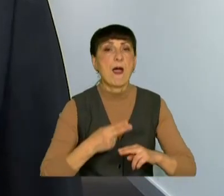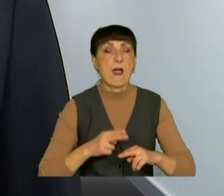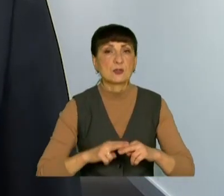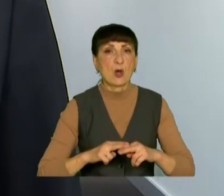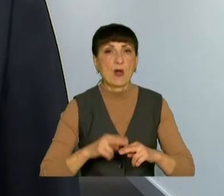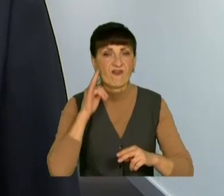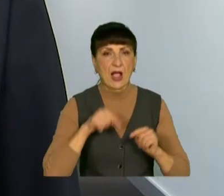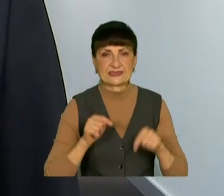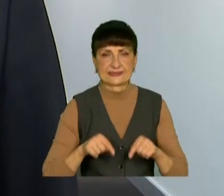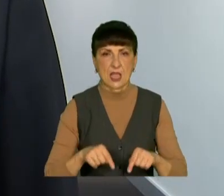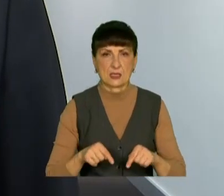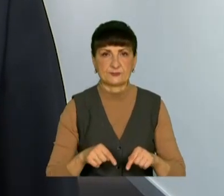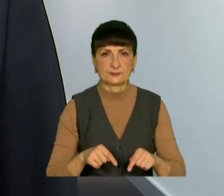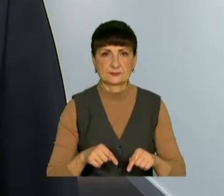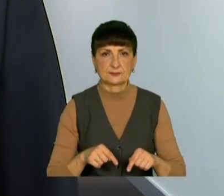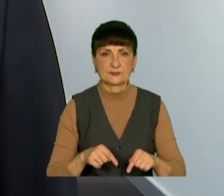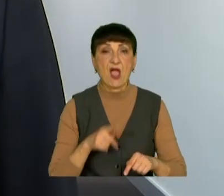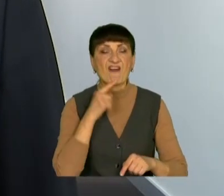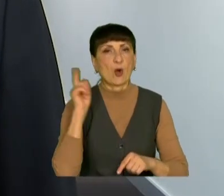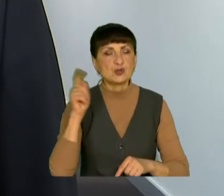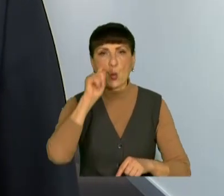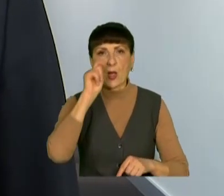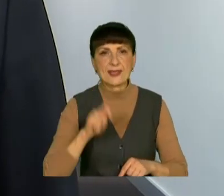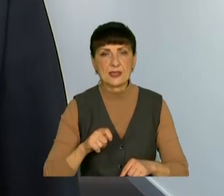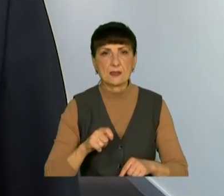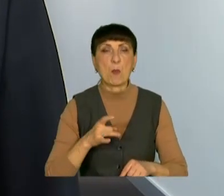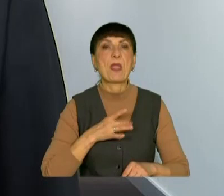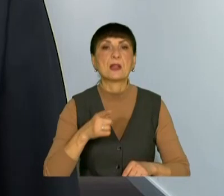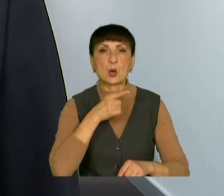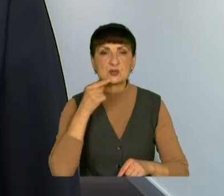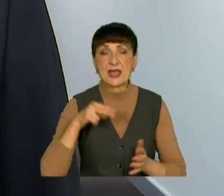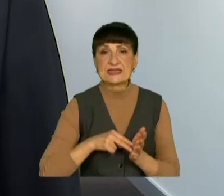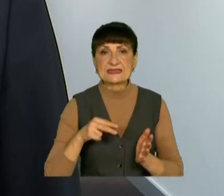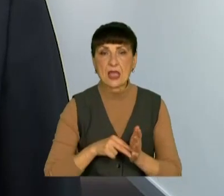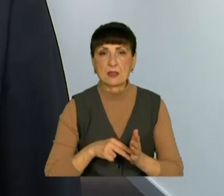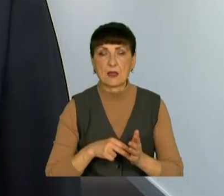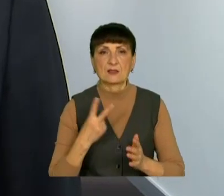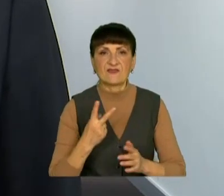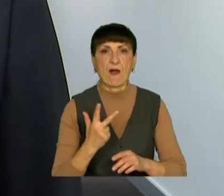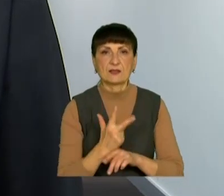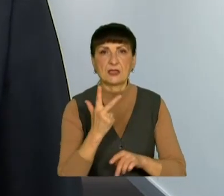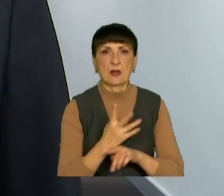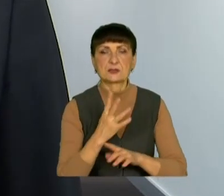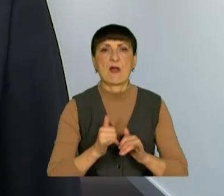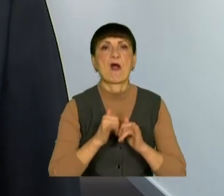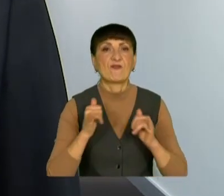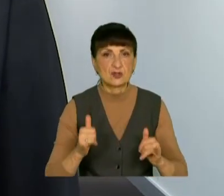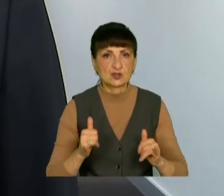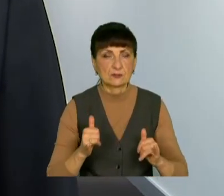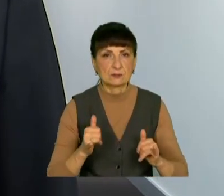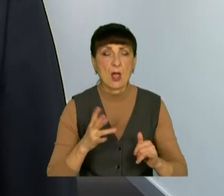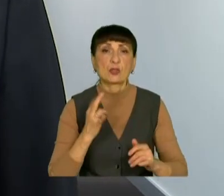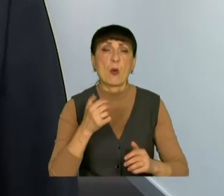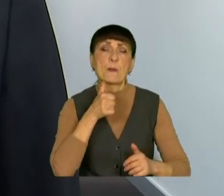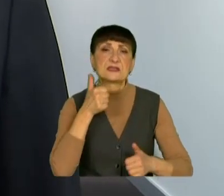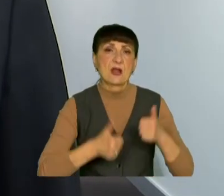выходят в Казахстане. В той же России, Украине, Белоруссии цены 2-3 раза выше. Но я уже не буду сравнивать